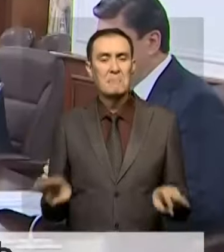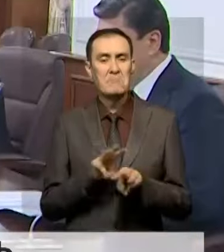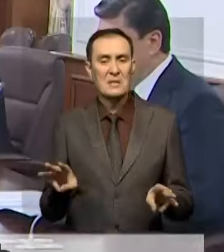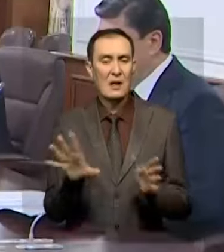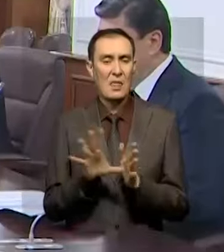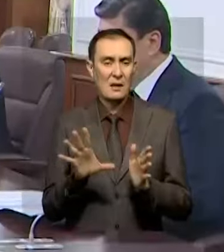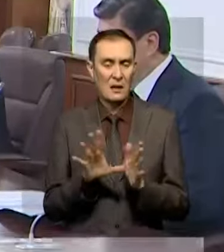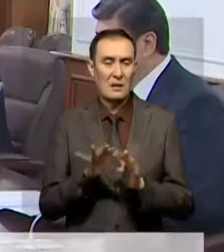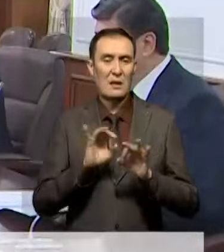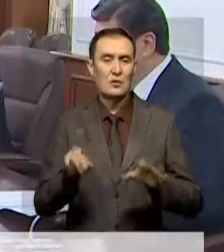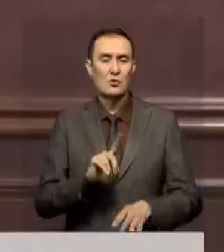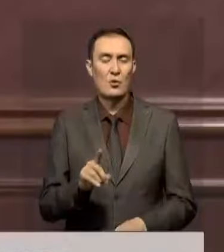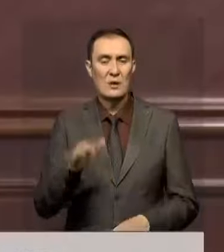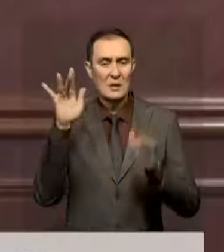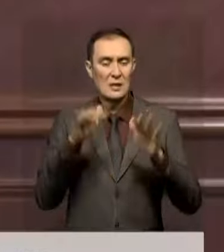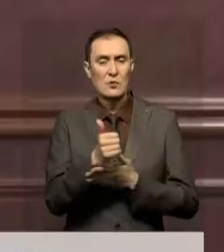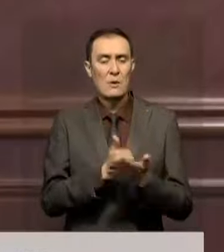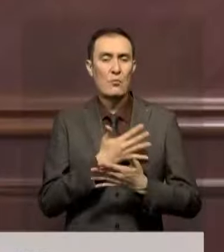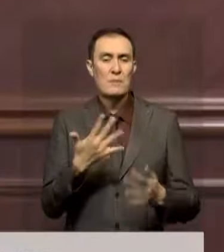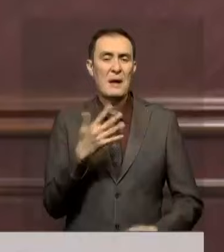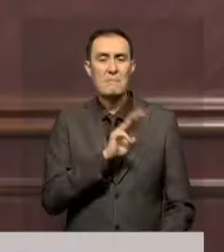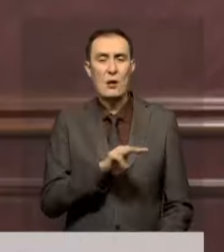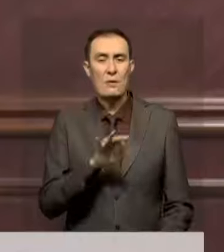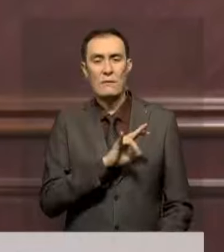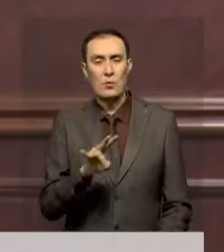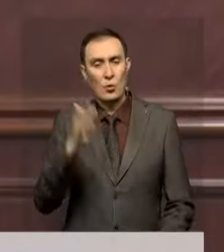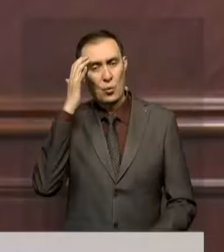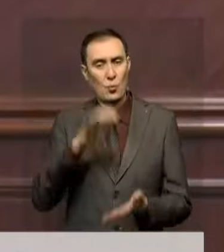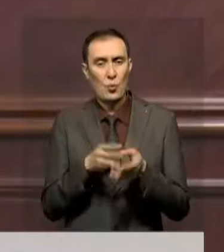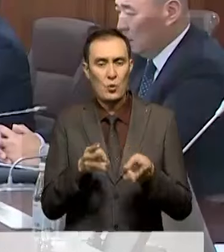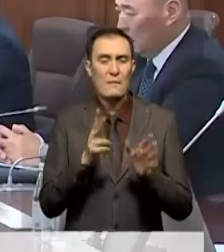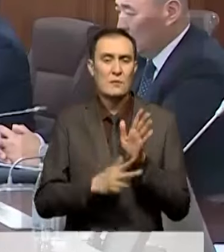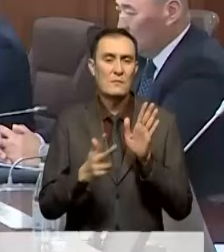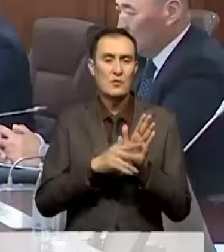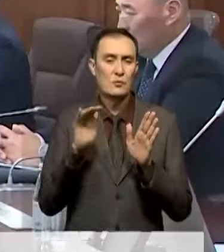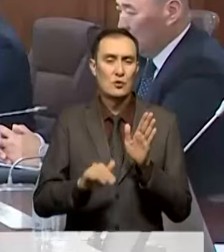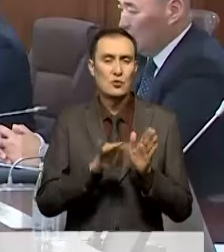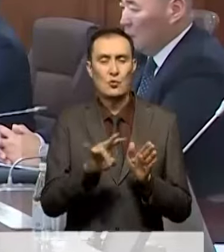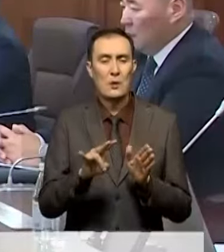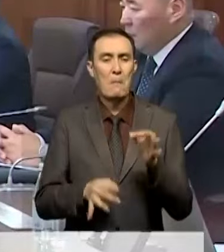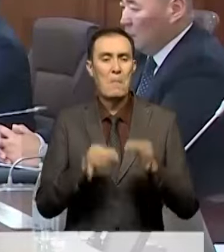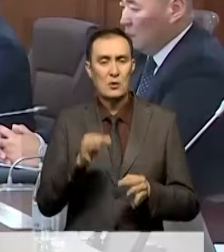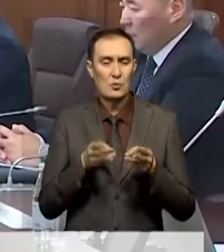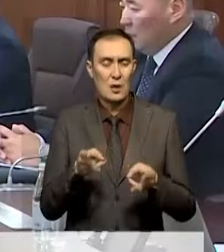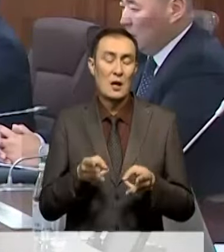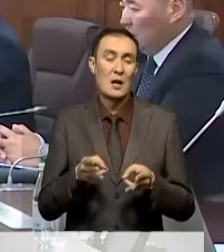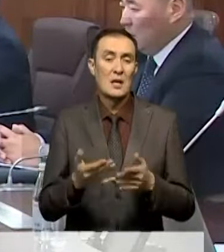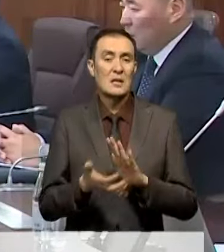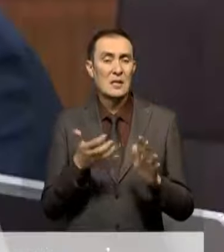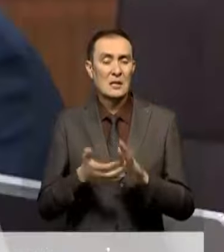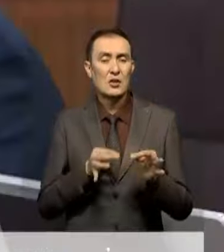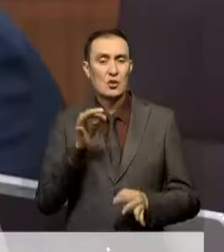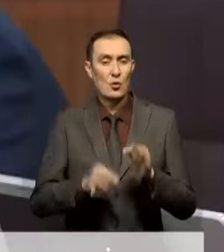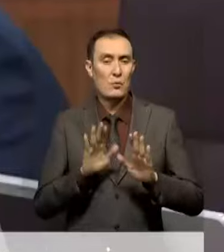Министр энергетики рассказал, что на зиму запасли больше 5 миллионов тонн угля и 88 тысяч тонн мазута. Недостаточно